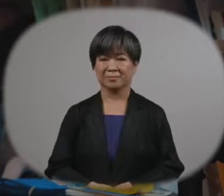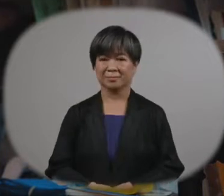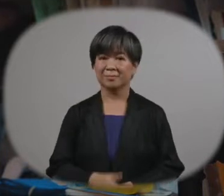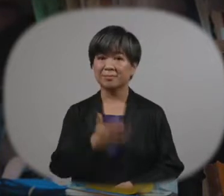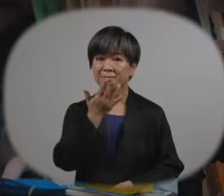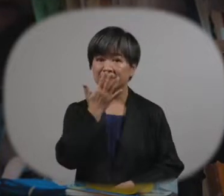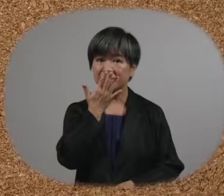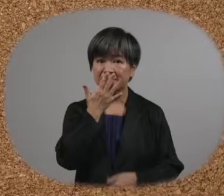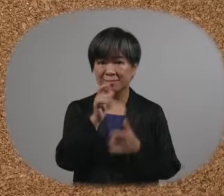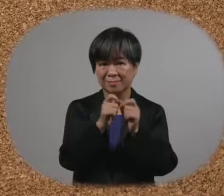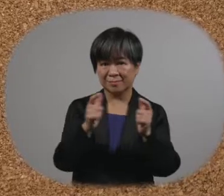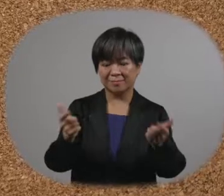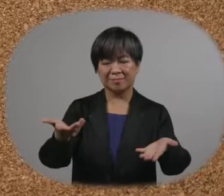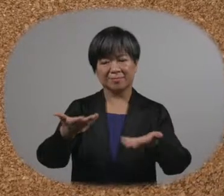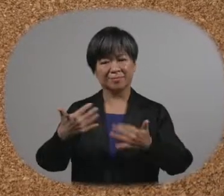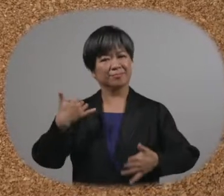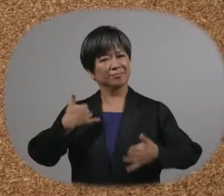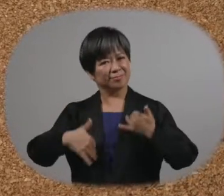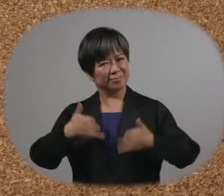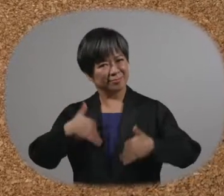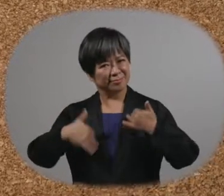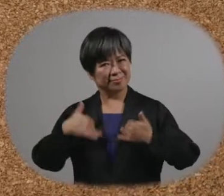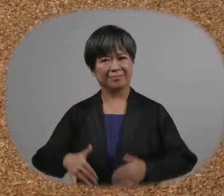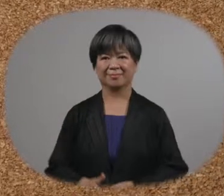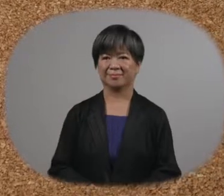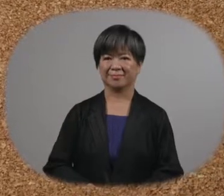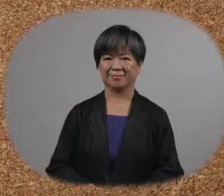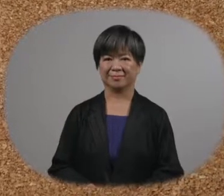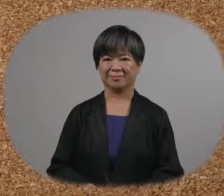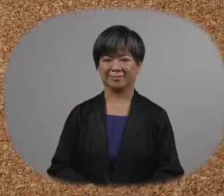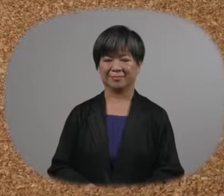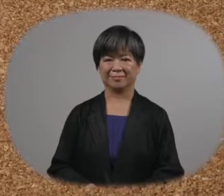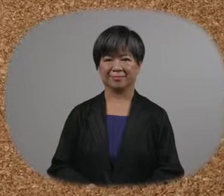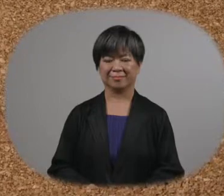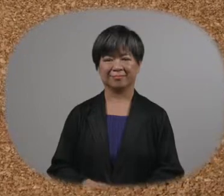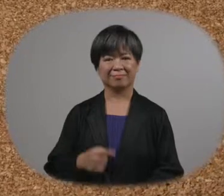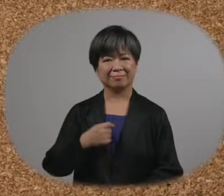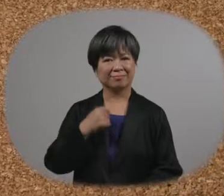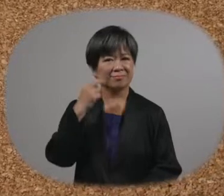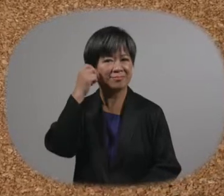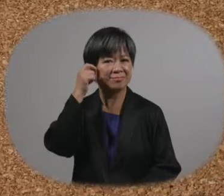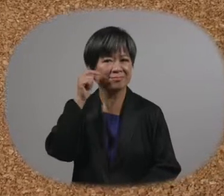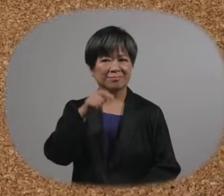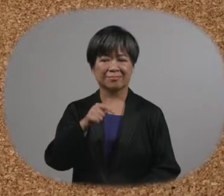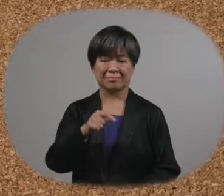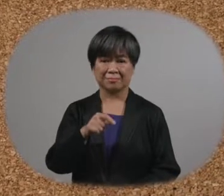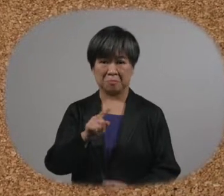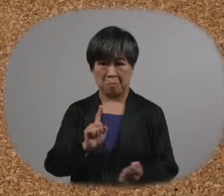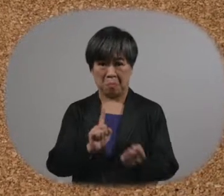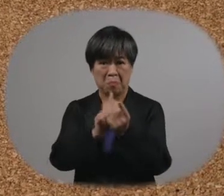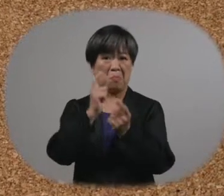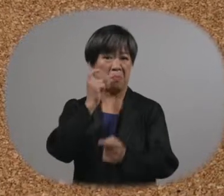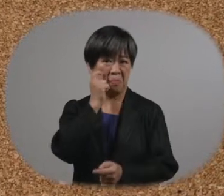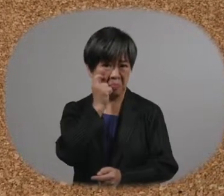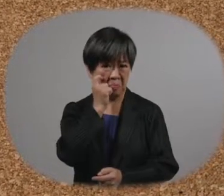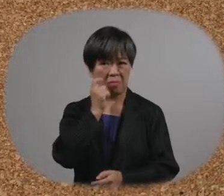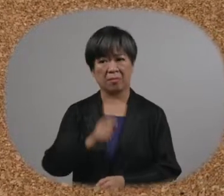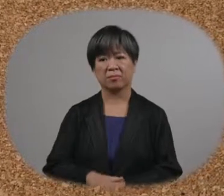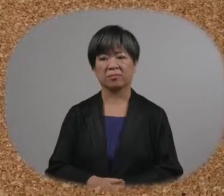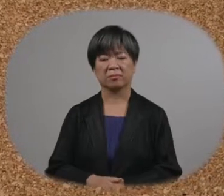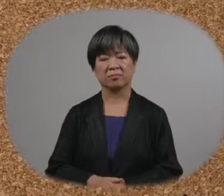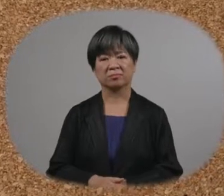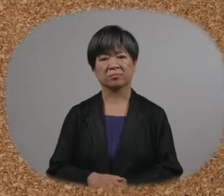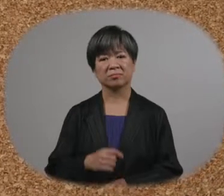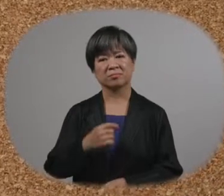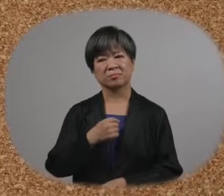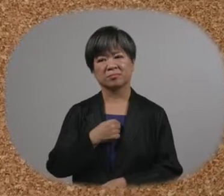可以让我觉得很开心，然后也会让我觉得，就算遇到困难，然后也会，